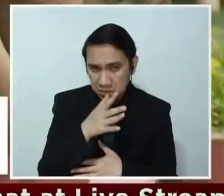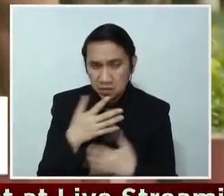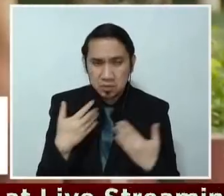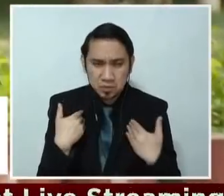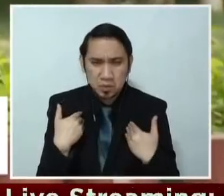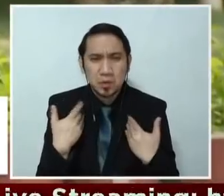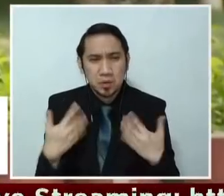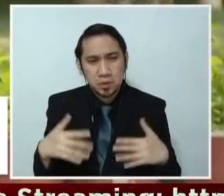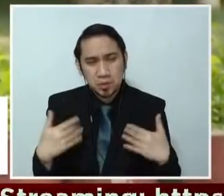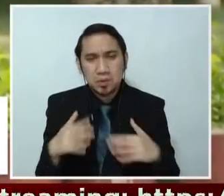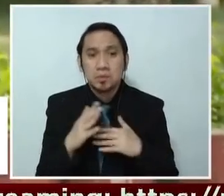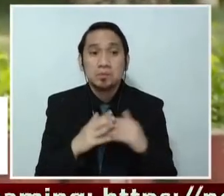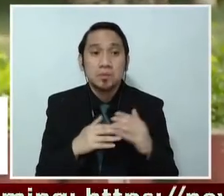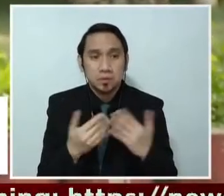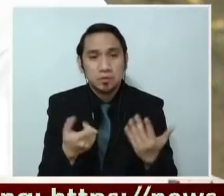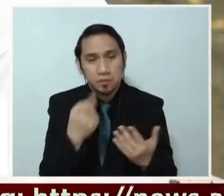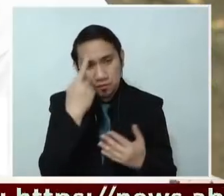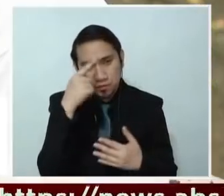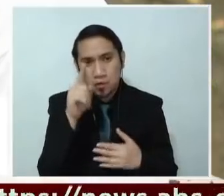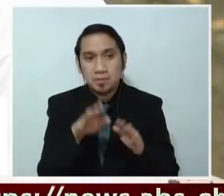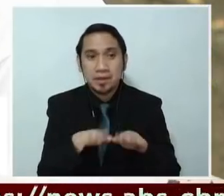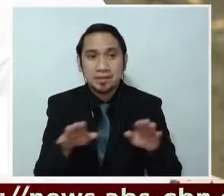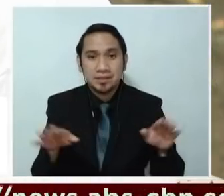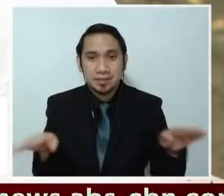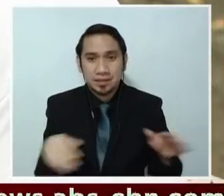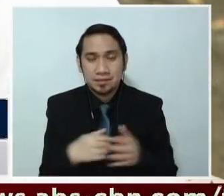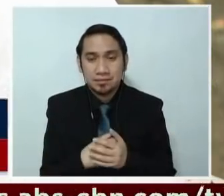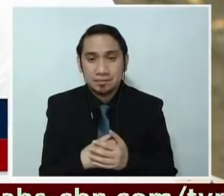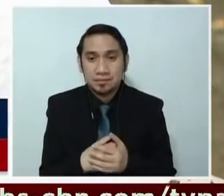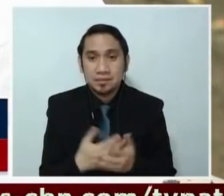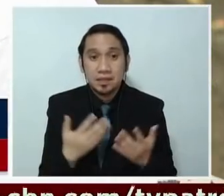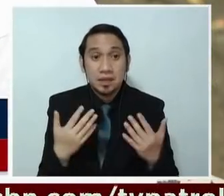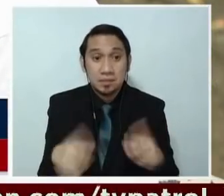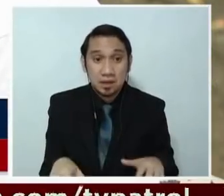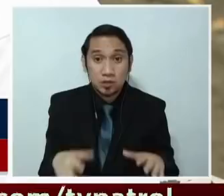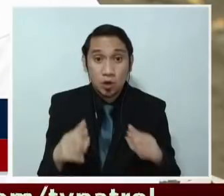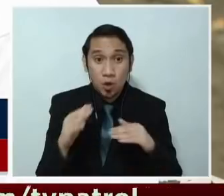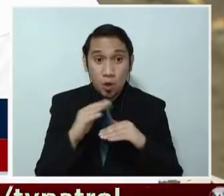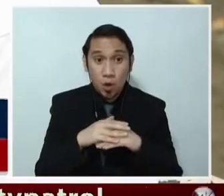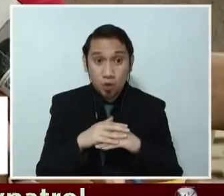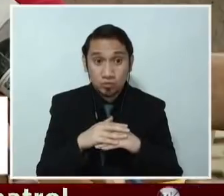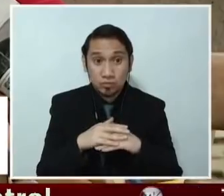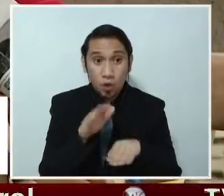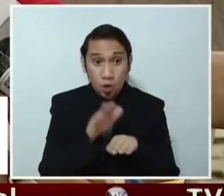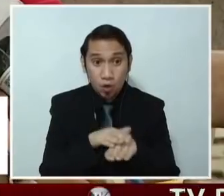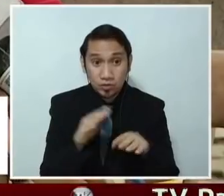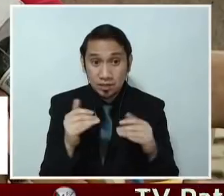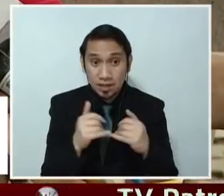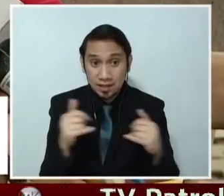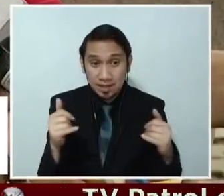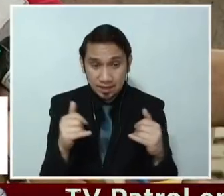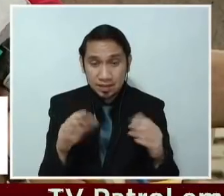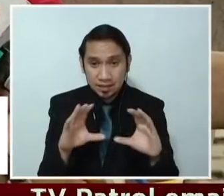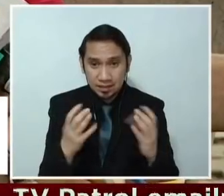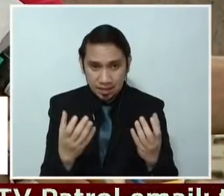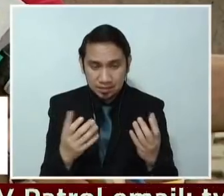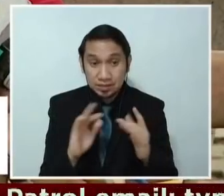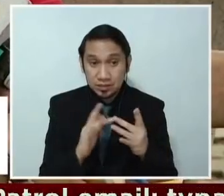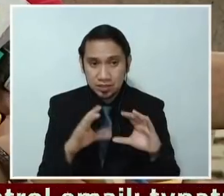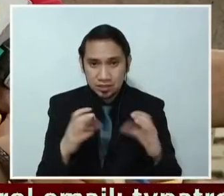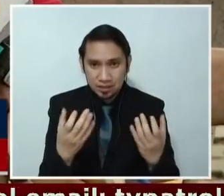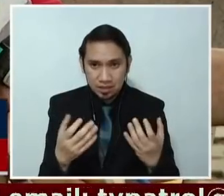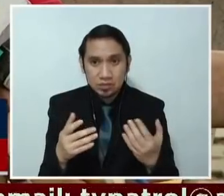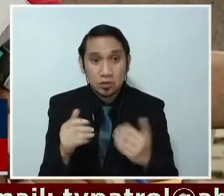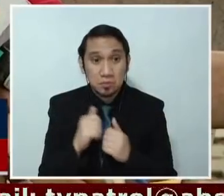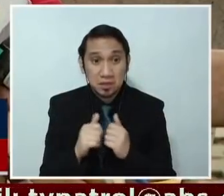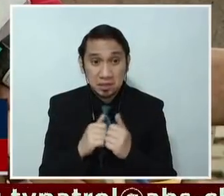naman ito para sa kanilang mga anak. Kakatapos lang po ng online class ng Tuesday po. Malapit na naman po siya magpasukan. Magiging